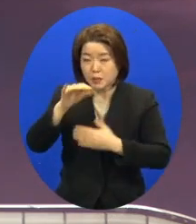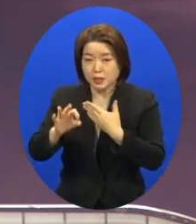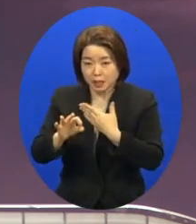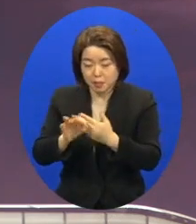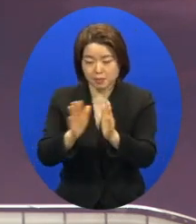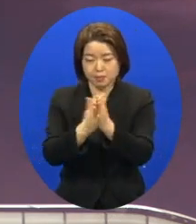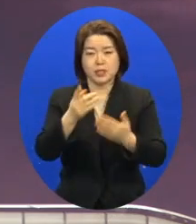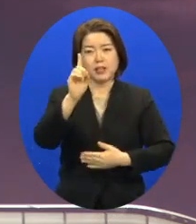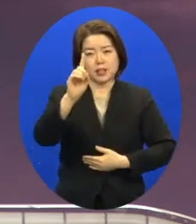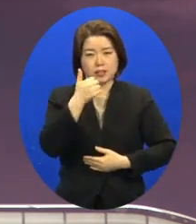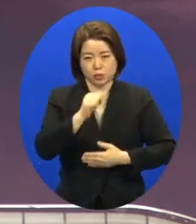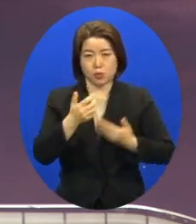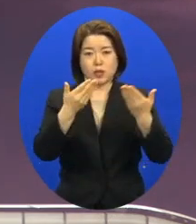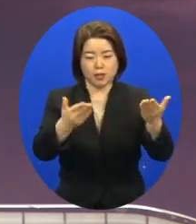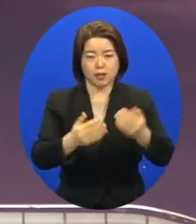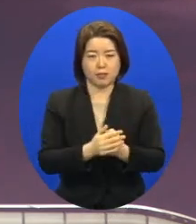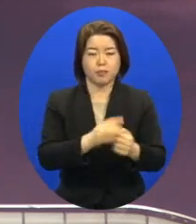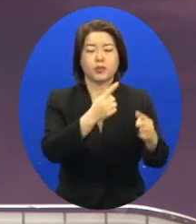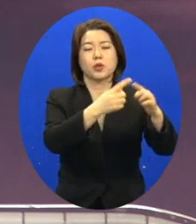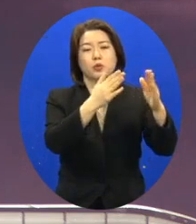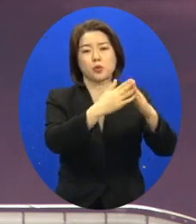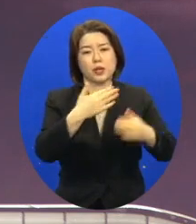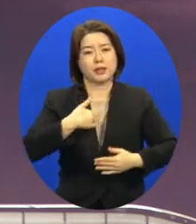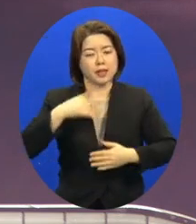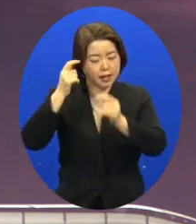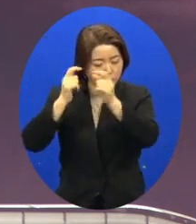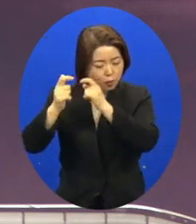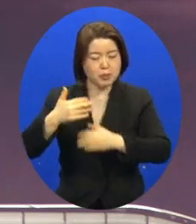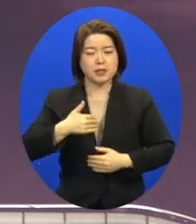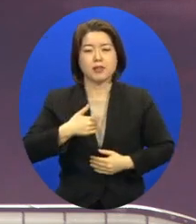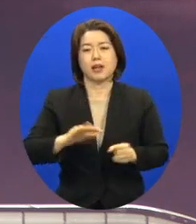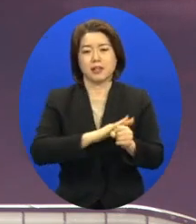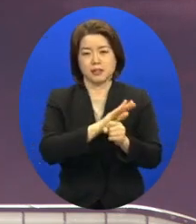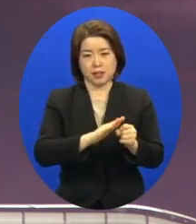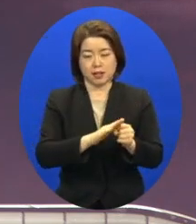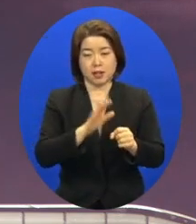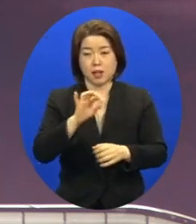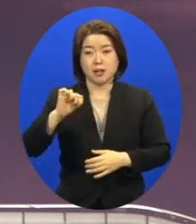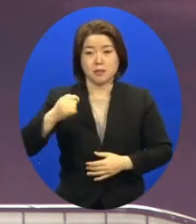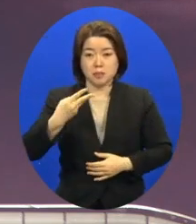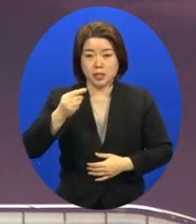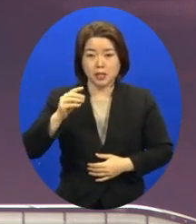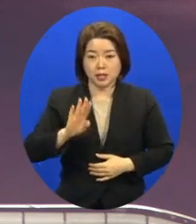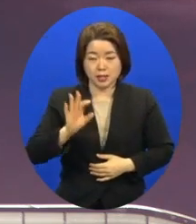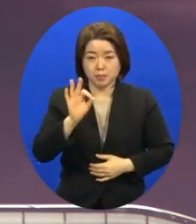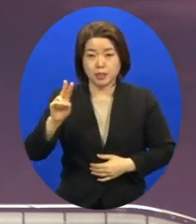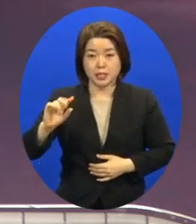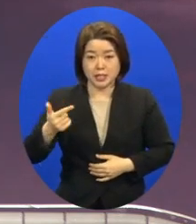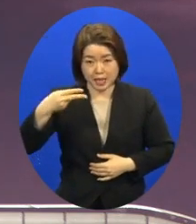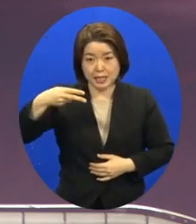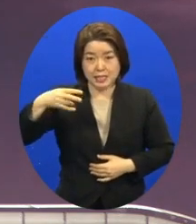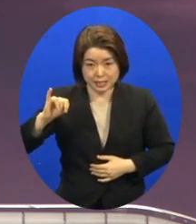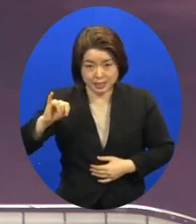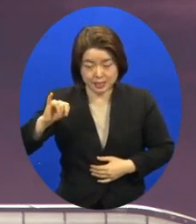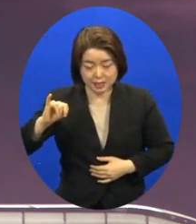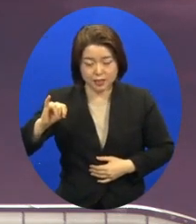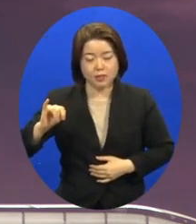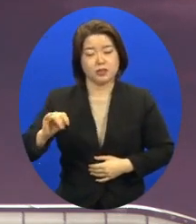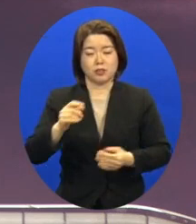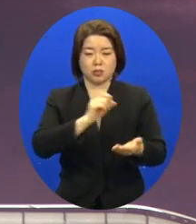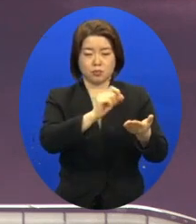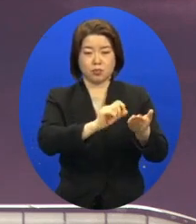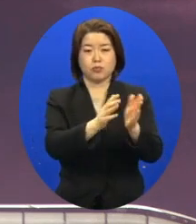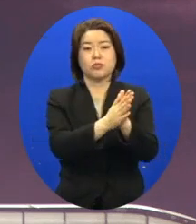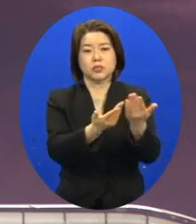싶습니다. 교회 나의 고민 나의 사랑, 필립 얀시라는 사람이 쓴 책입니다. 아주 그렇게